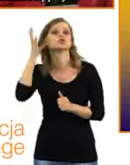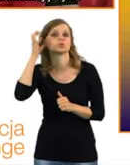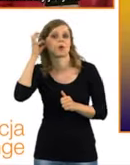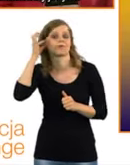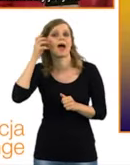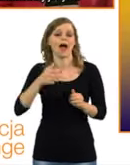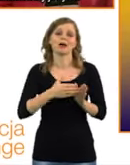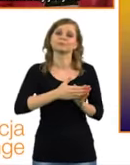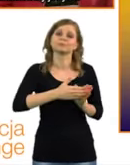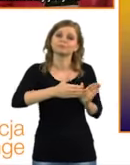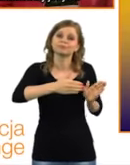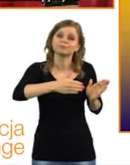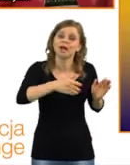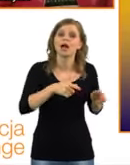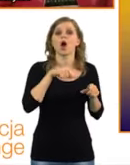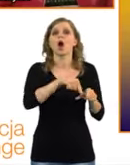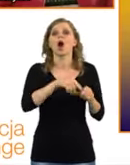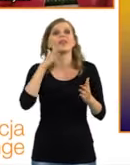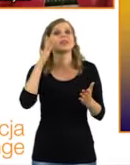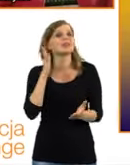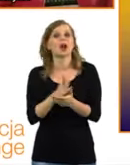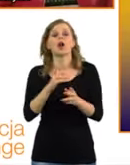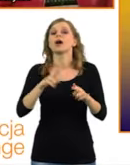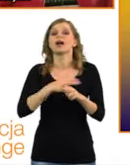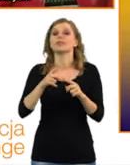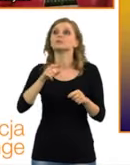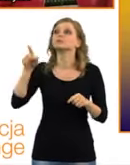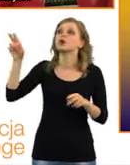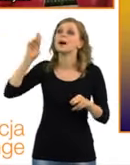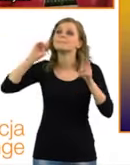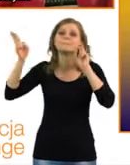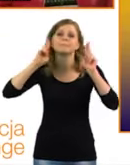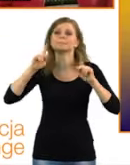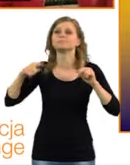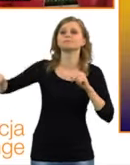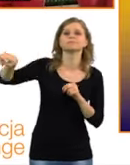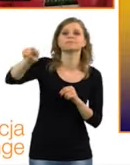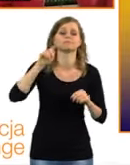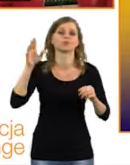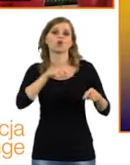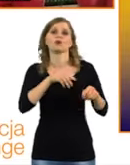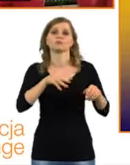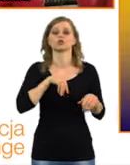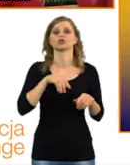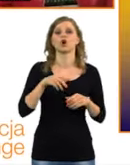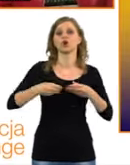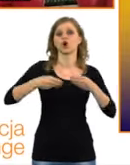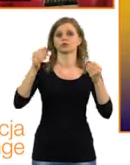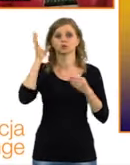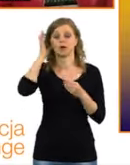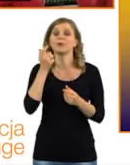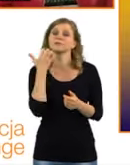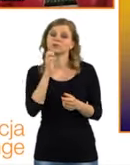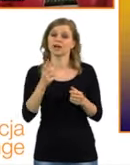ale będą one się kształtowały jedynie pod wpływem bodźców akustycznych. We wczesnym okresie rozwoju